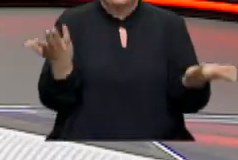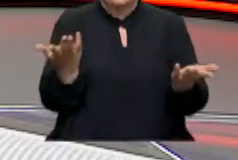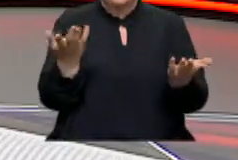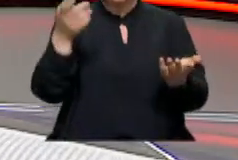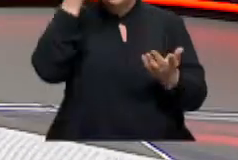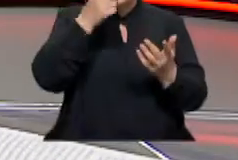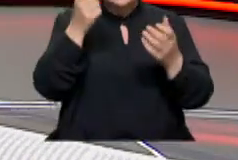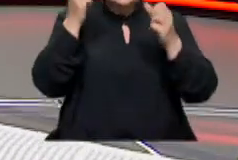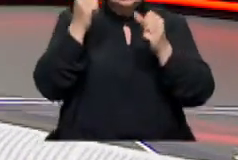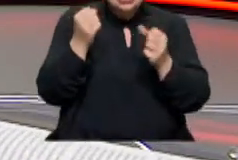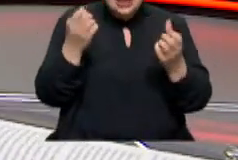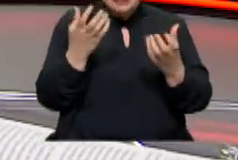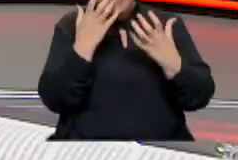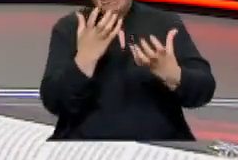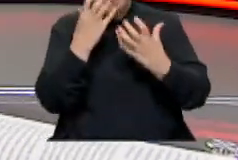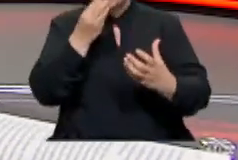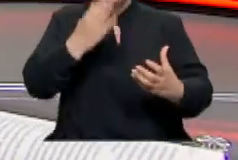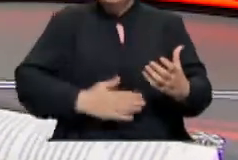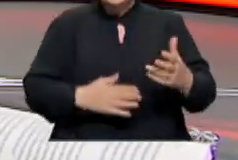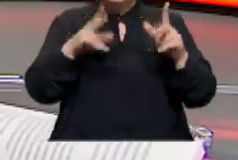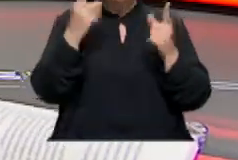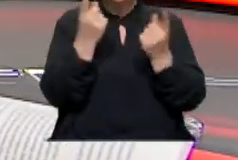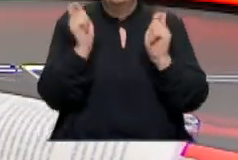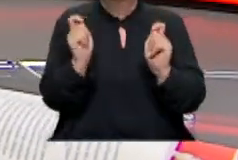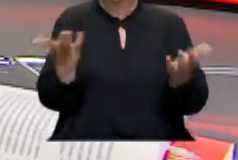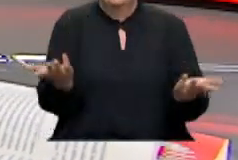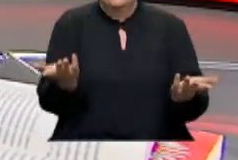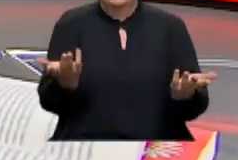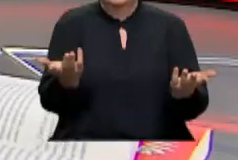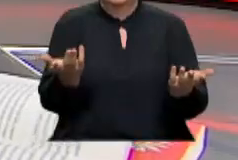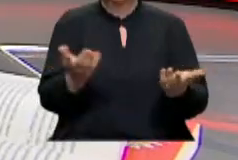ülkeyi taşıyacak kadar, karnını doyuracak kadar bir şey üretilmiyor.